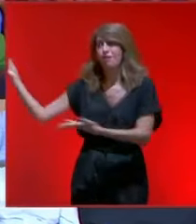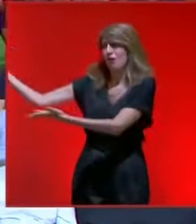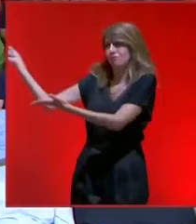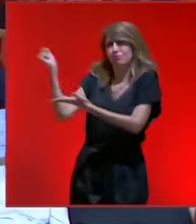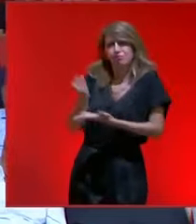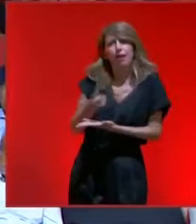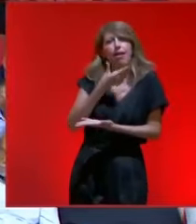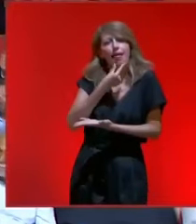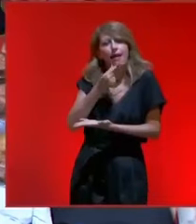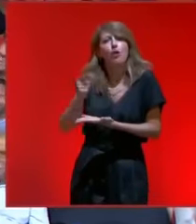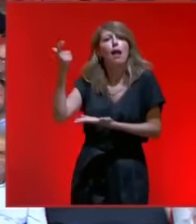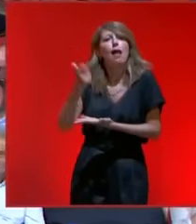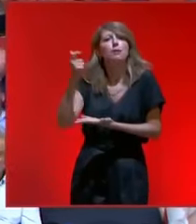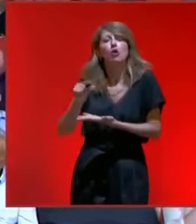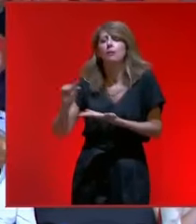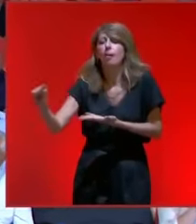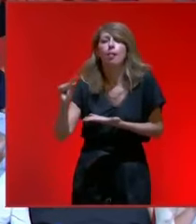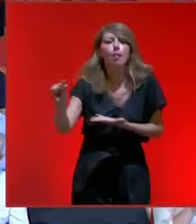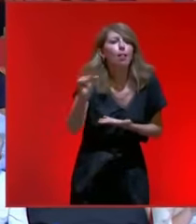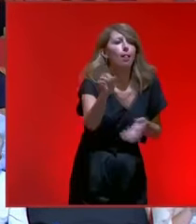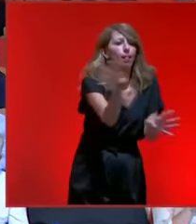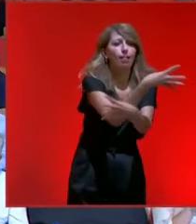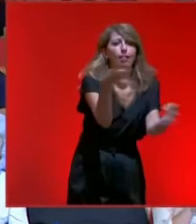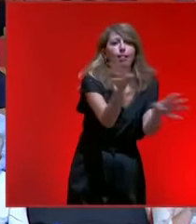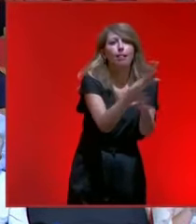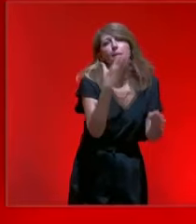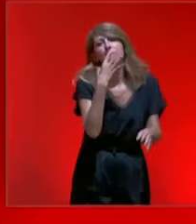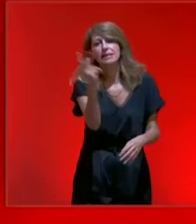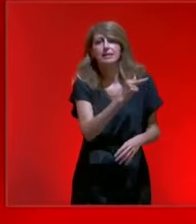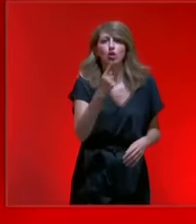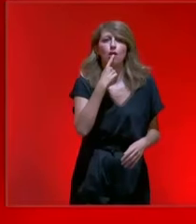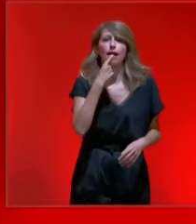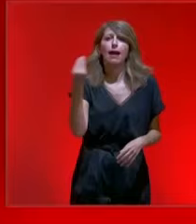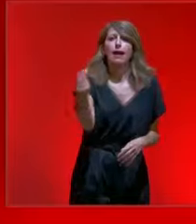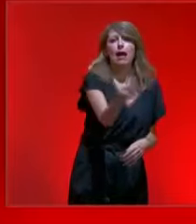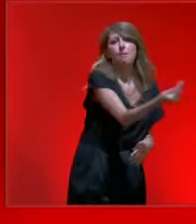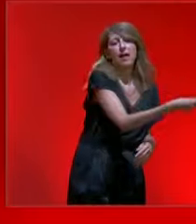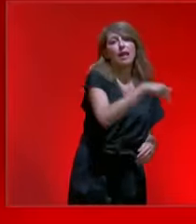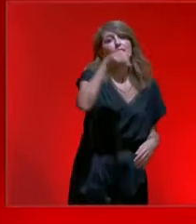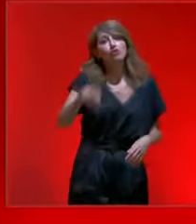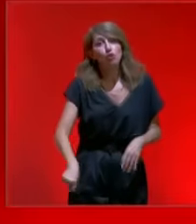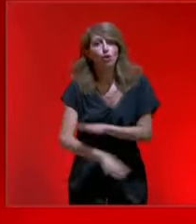συνενέσεις γύρω από την πολιτική του. Όμως, συντρόφισσες και σύντροφοι, δεν θα